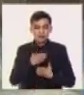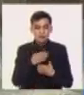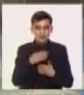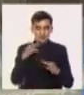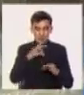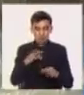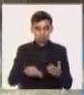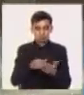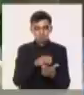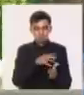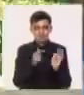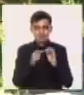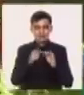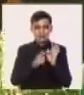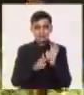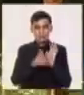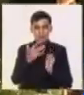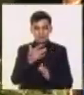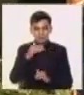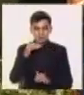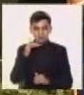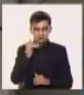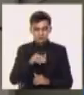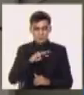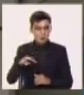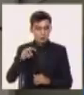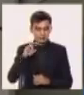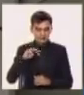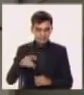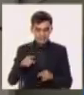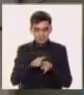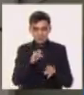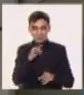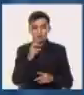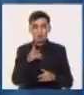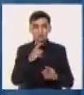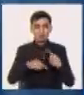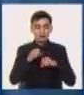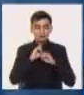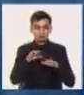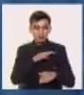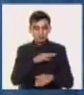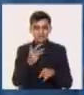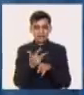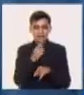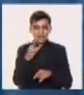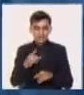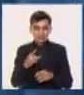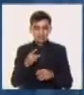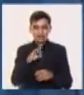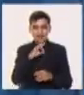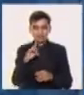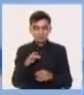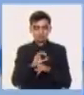выплачено 75,5 миллионов тенге. Но теперь те, кто их получили, вернули деньги в трехкратном размере. Средства